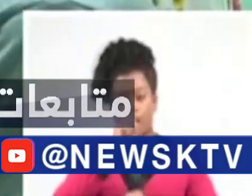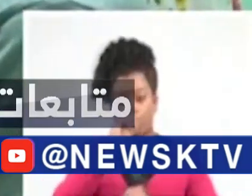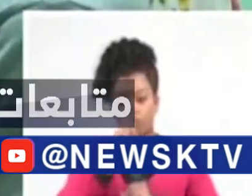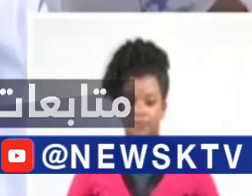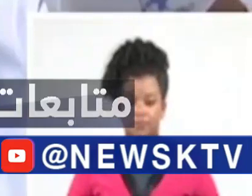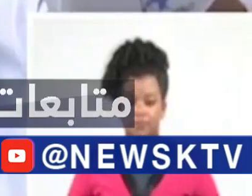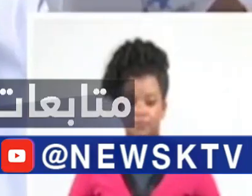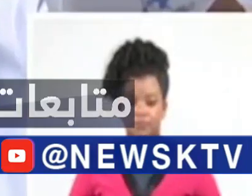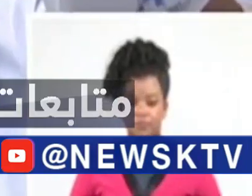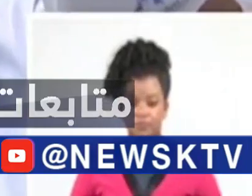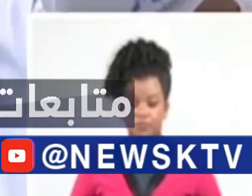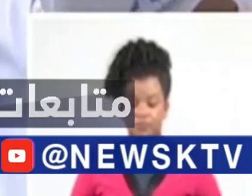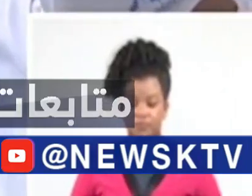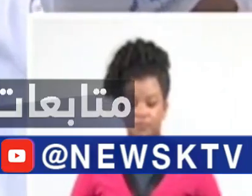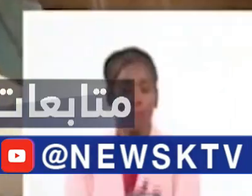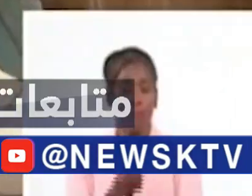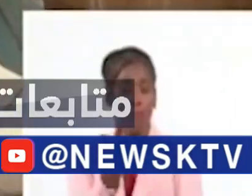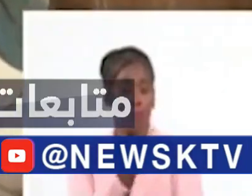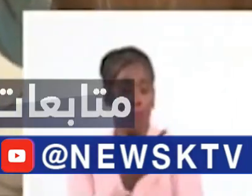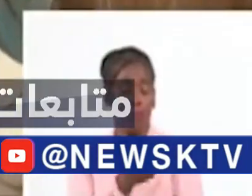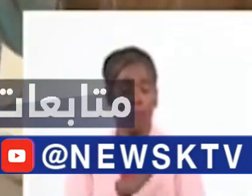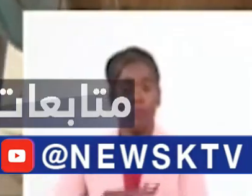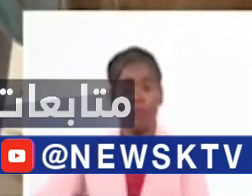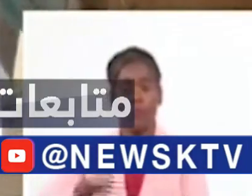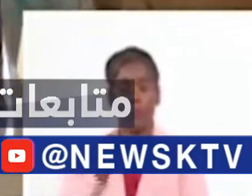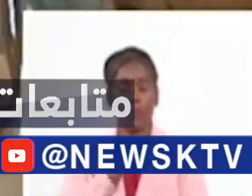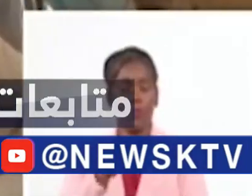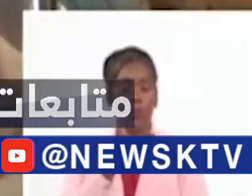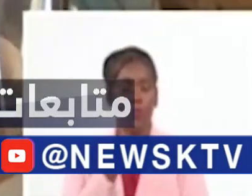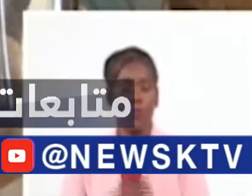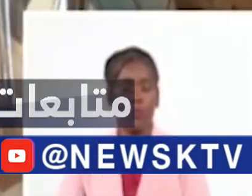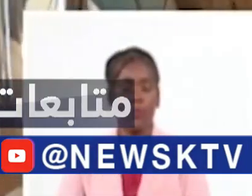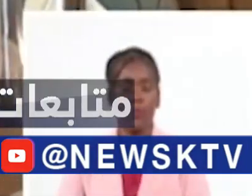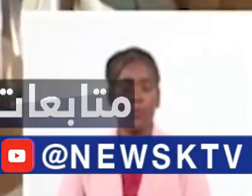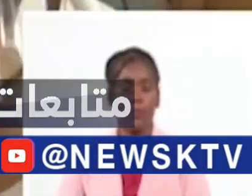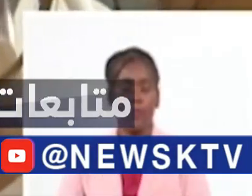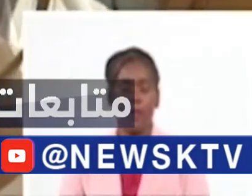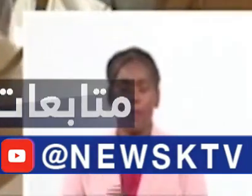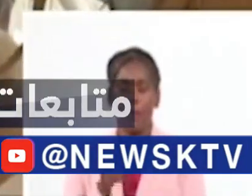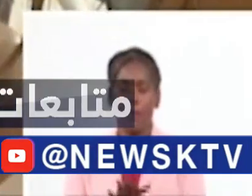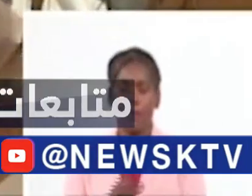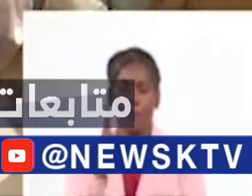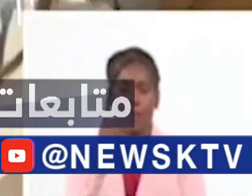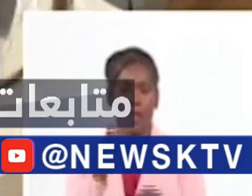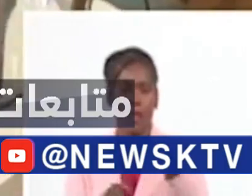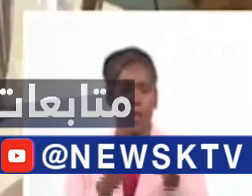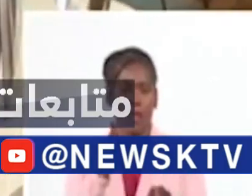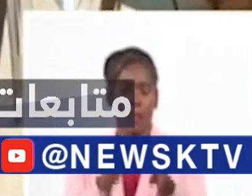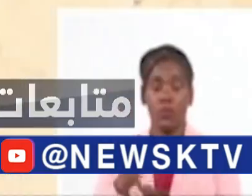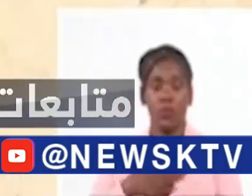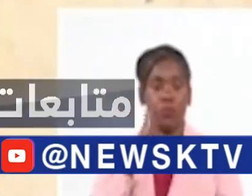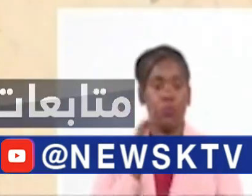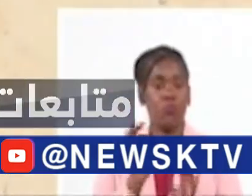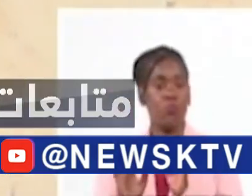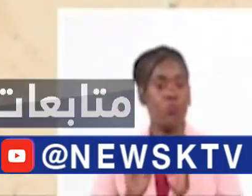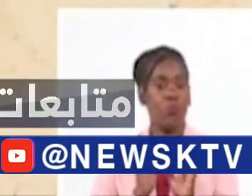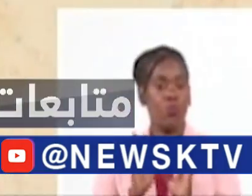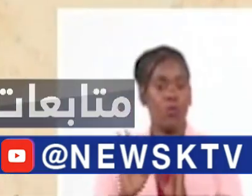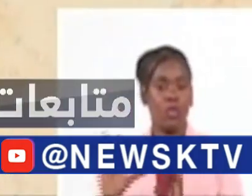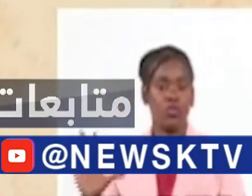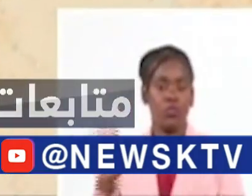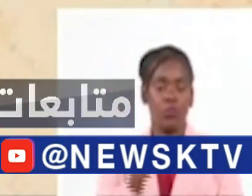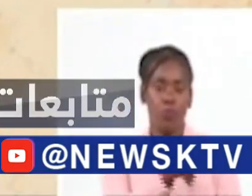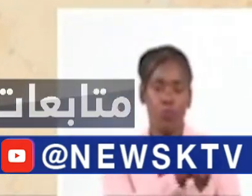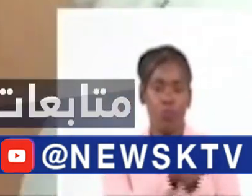91.2%. هذه الحملة التي يستخدم فيها اللقاحان الكوبيان عبدالله وسوبرانا ستشمل في مرحلة أولى المراهقين الذين